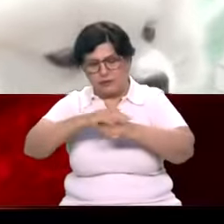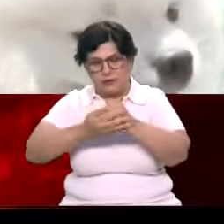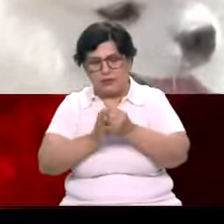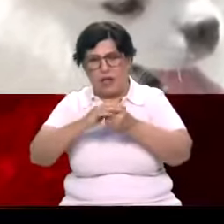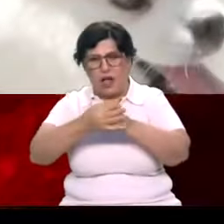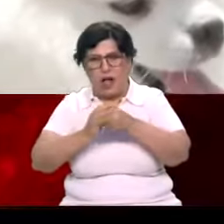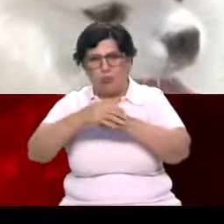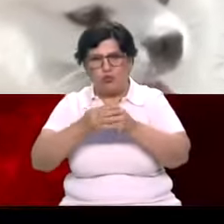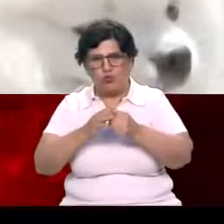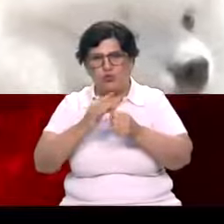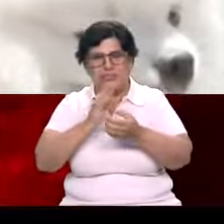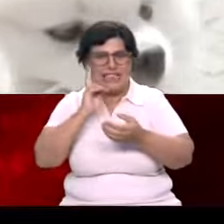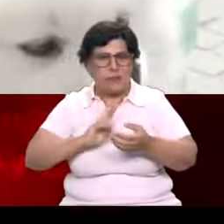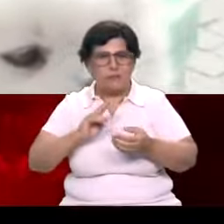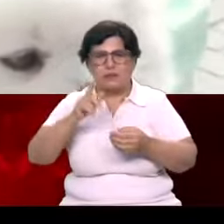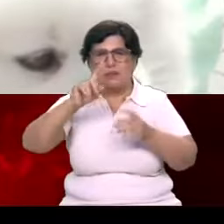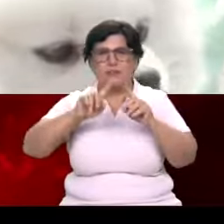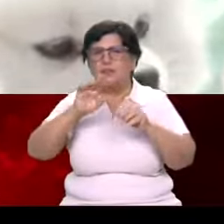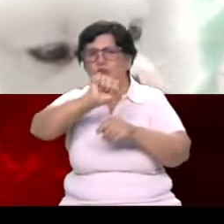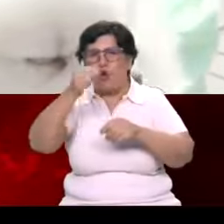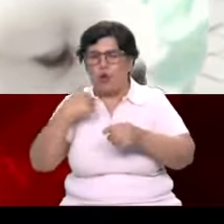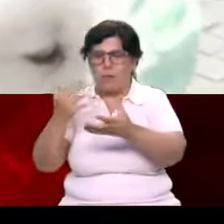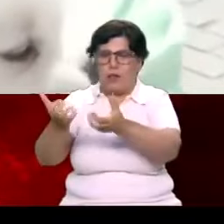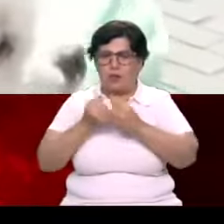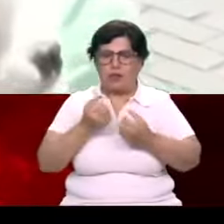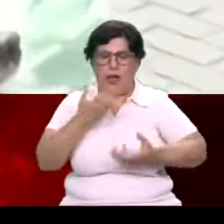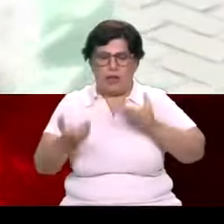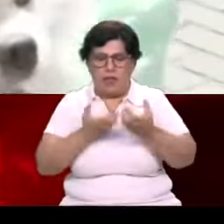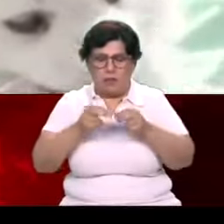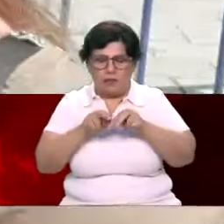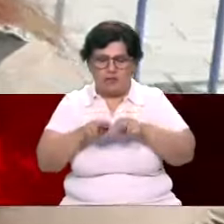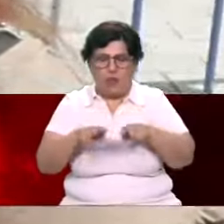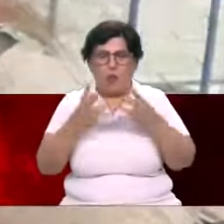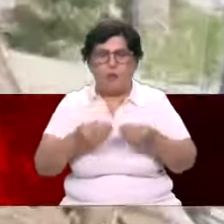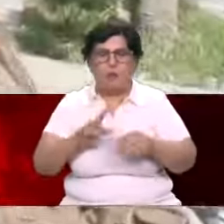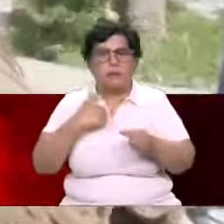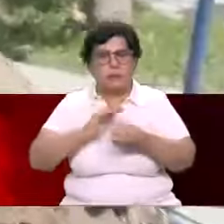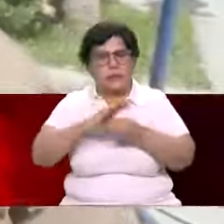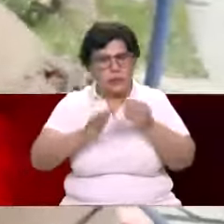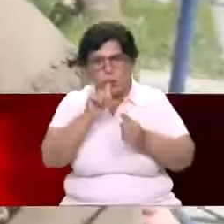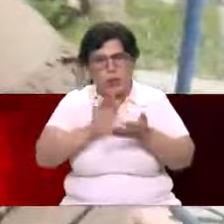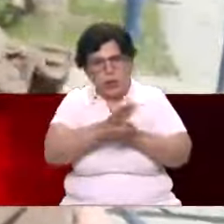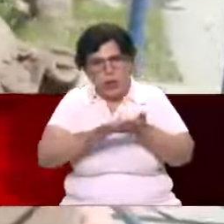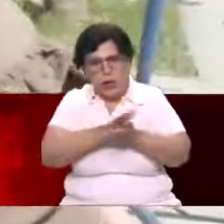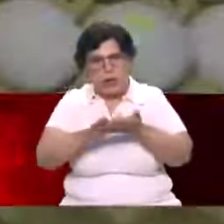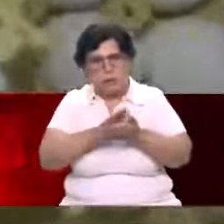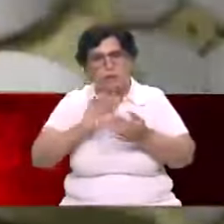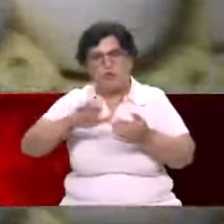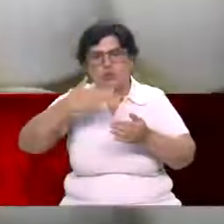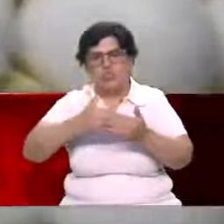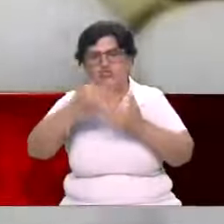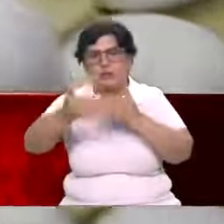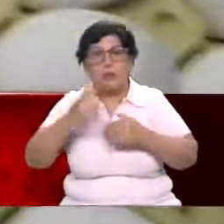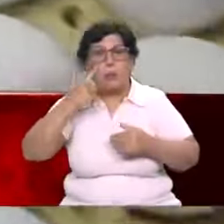temizlensin hem de direkt dolaptan çıkarttığım için kaynam yattığı çatlamasın diye yıkarım yık dışarıda bırakıyorum